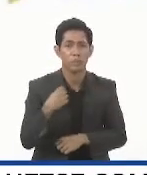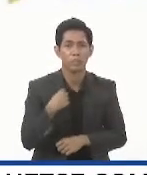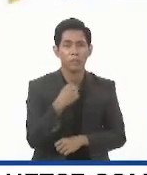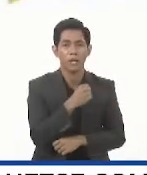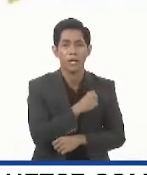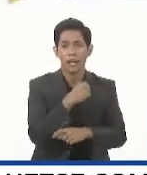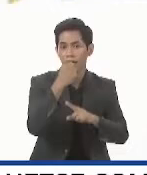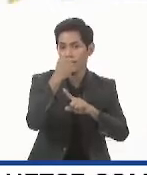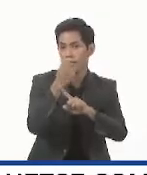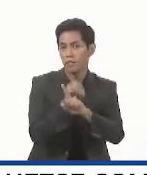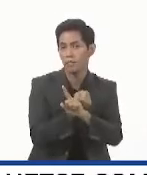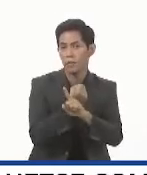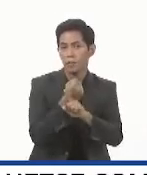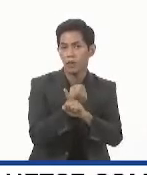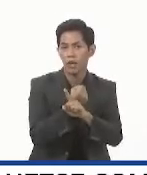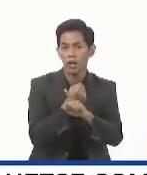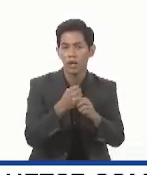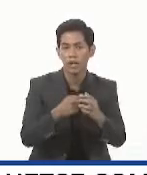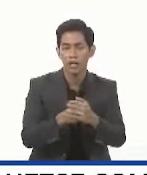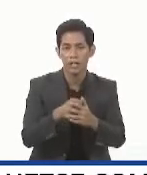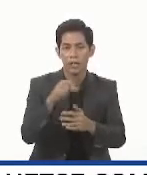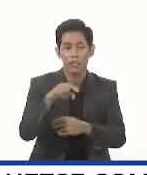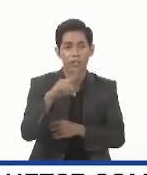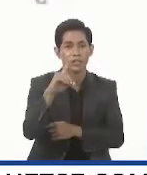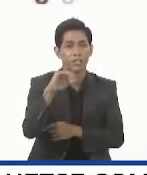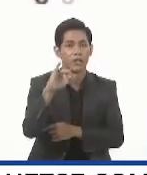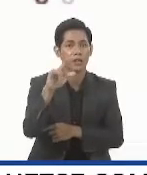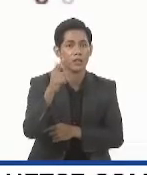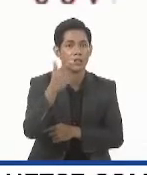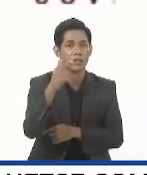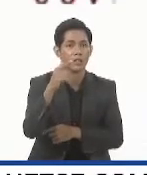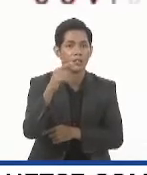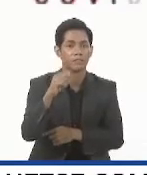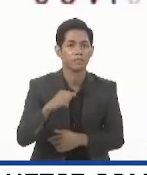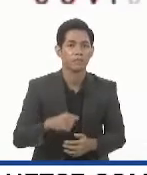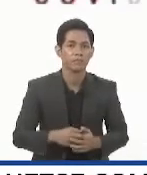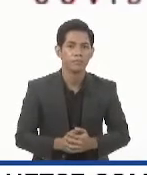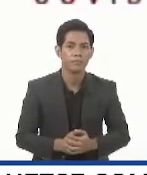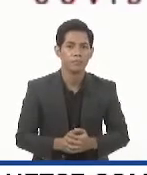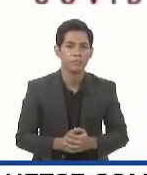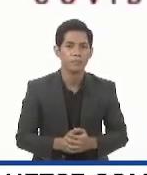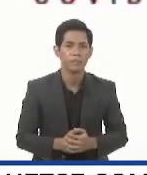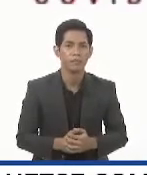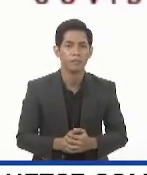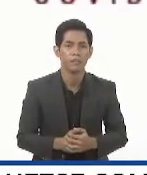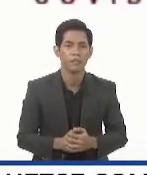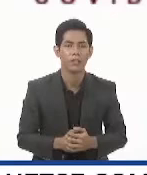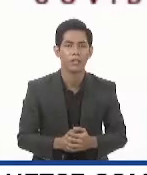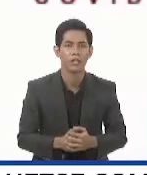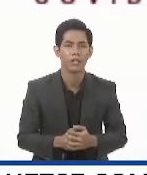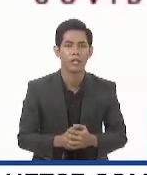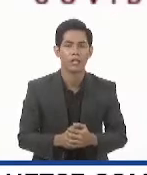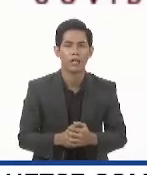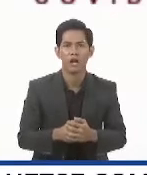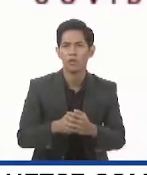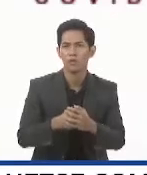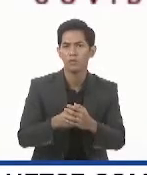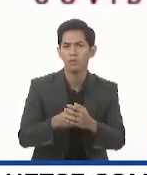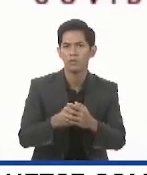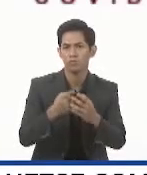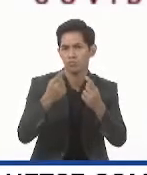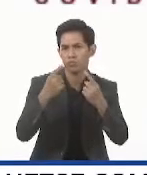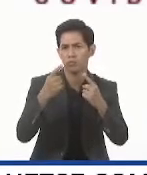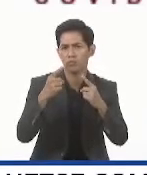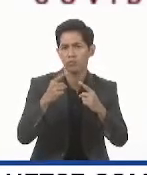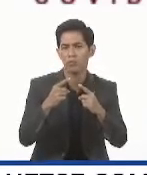September. Kaya kami dito sa DILG, tapos siyempre yan ay pinatutupad galing sa utos